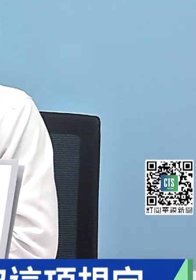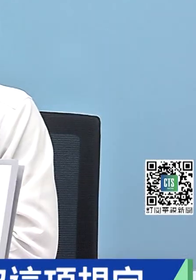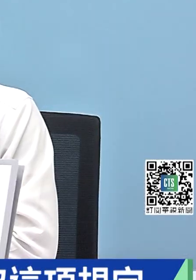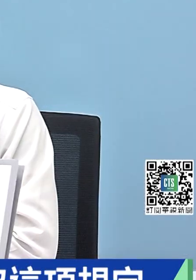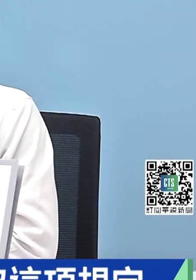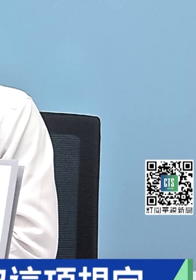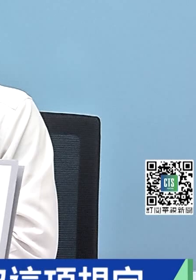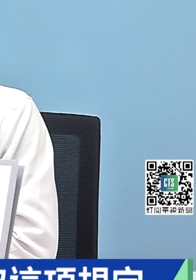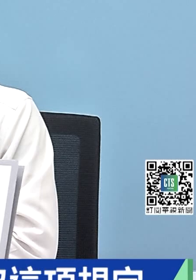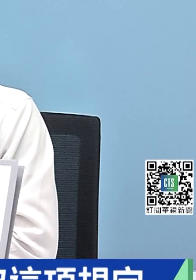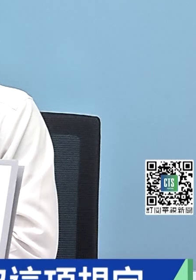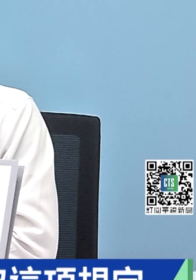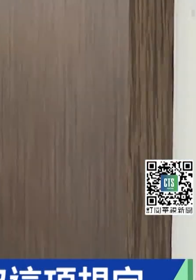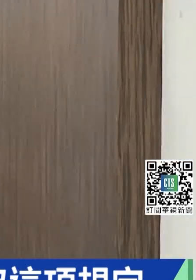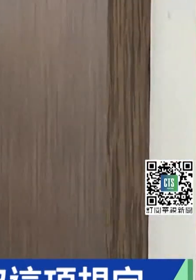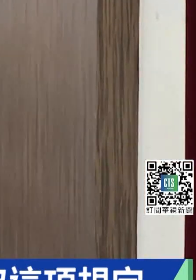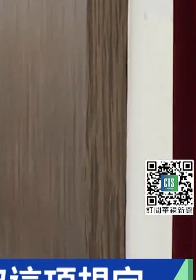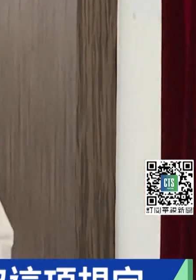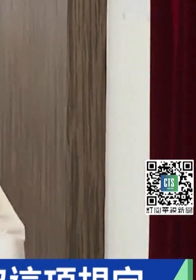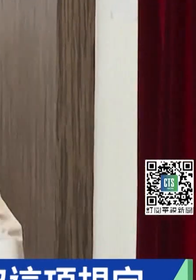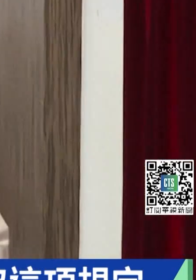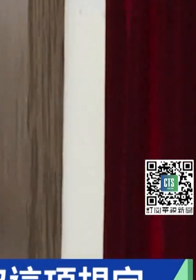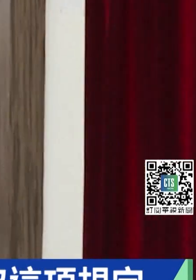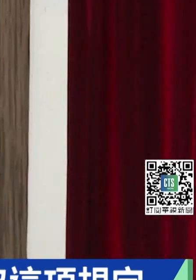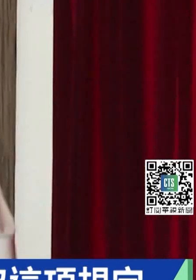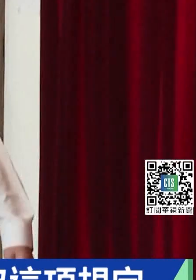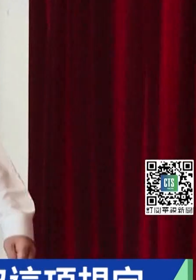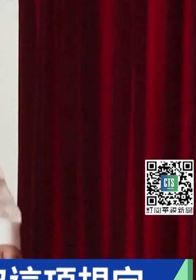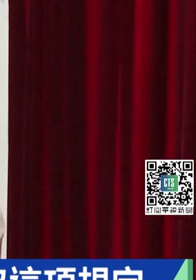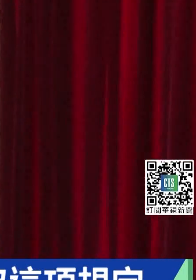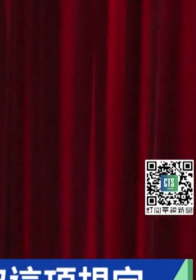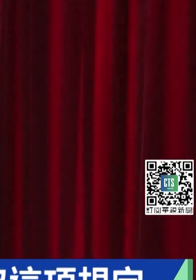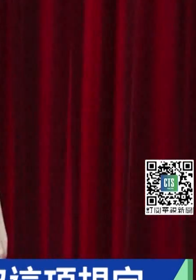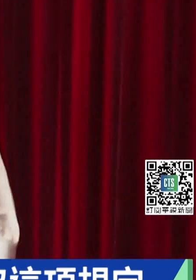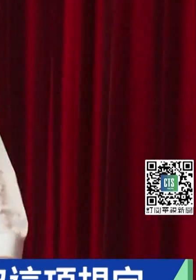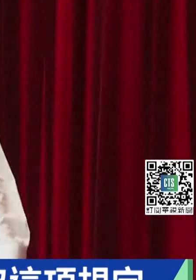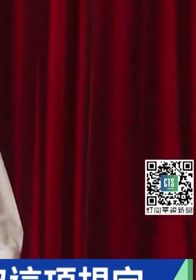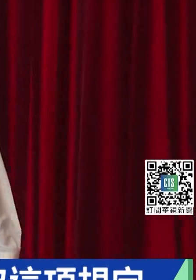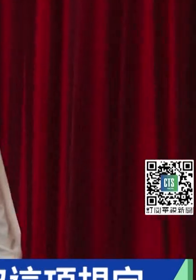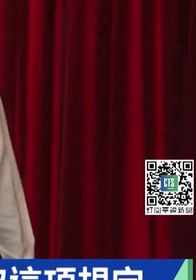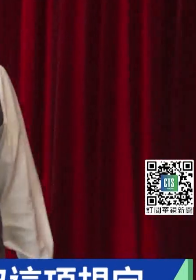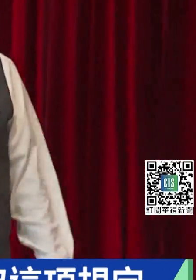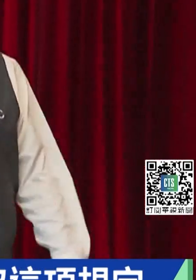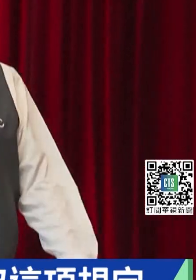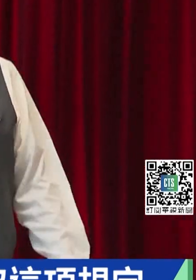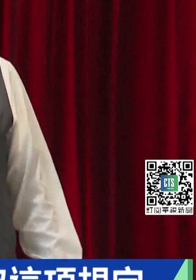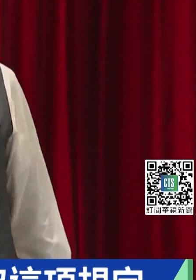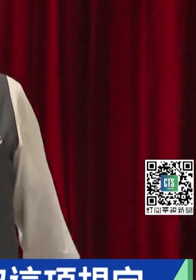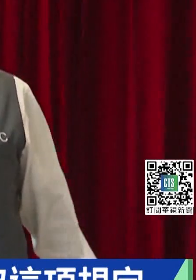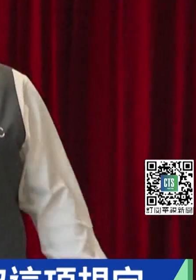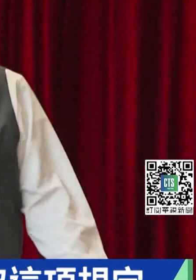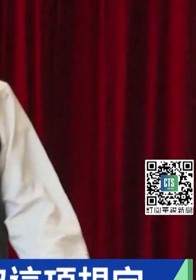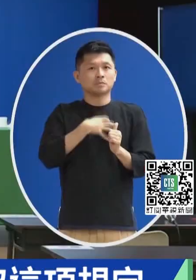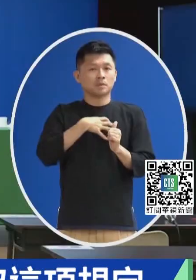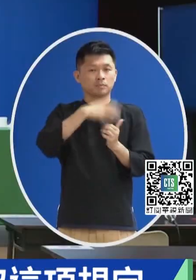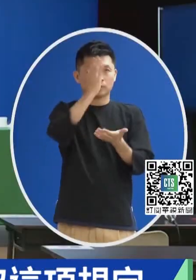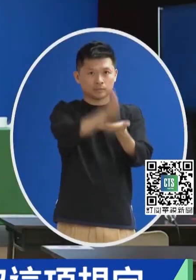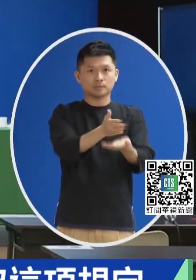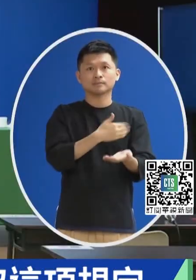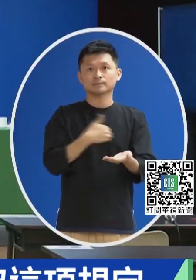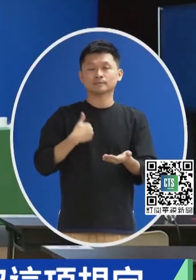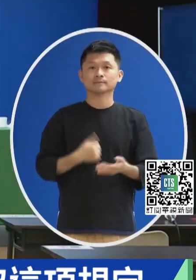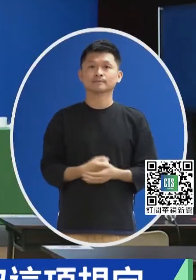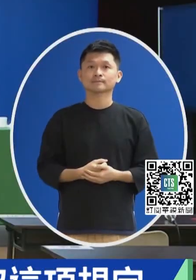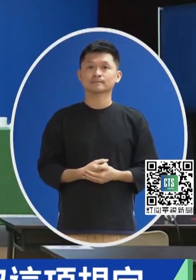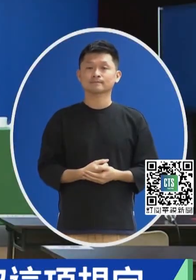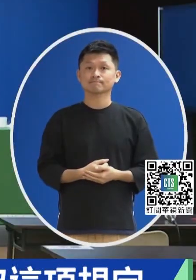没能见到亲人最后一面。但前一天陈时中又改口，没有这样要求过，让民怨一气炸锅。也有人点